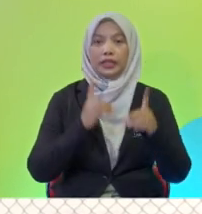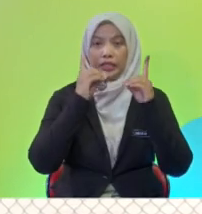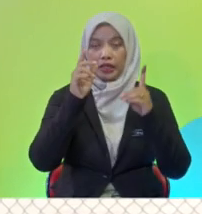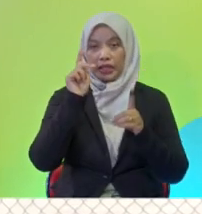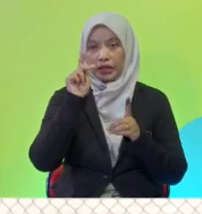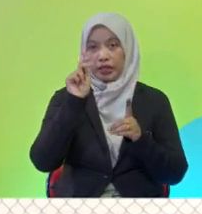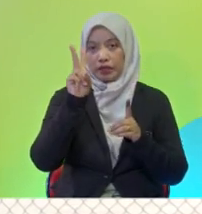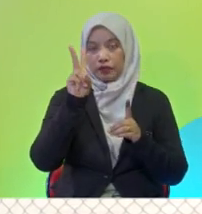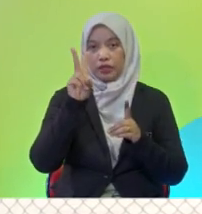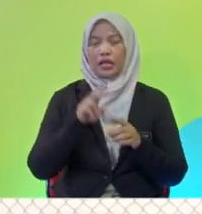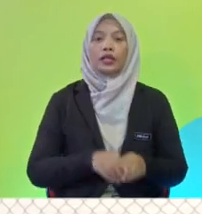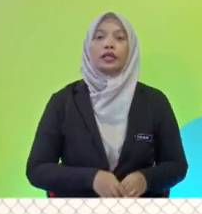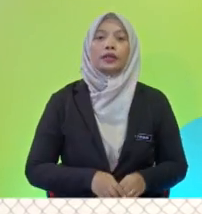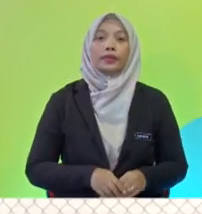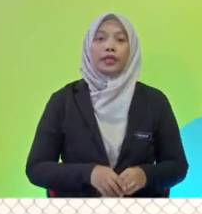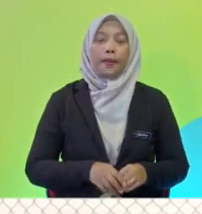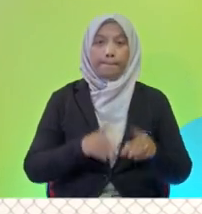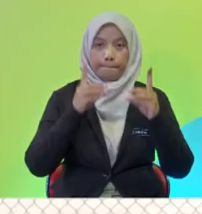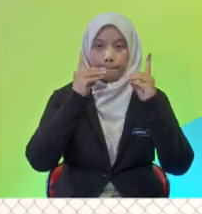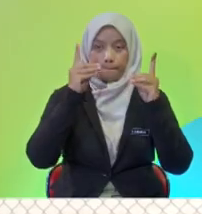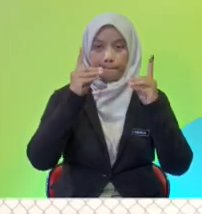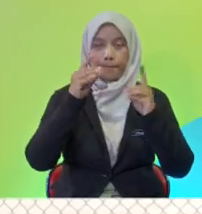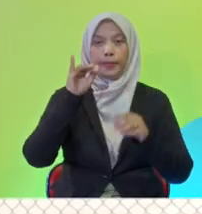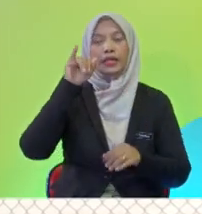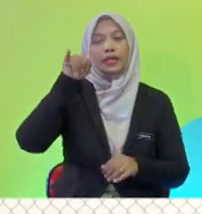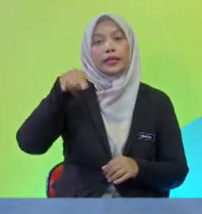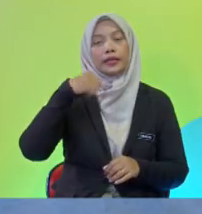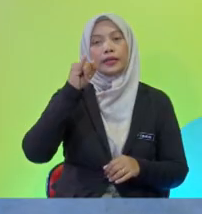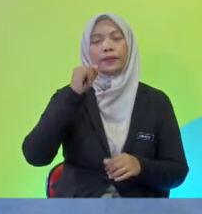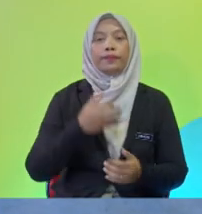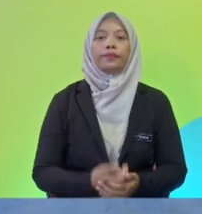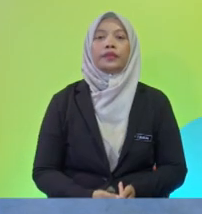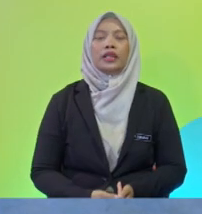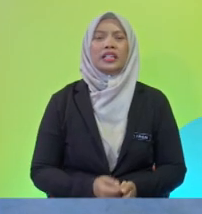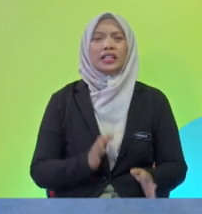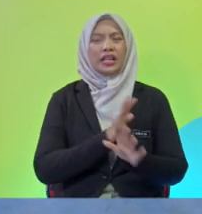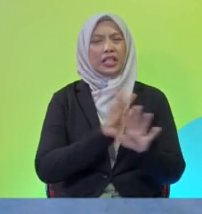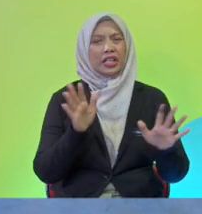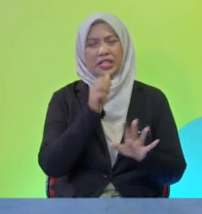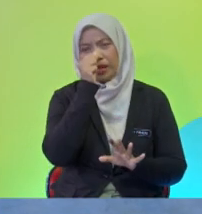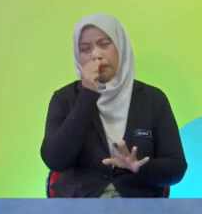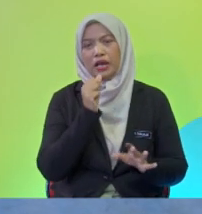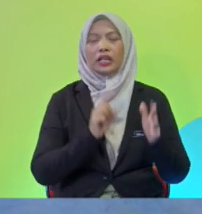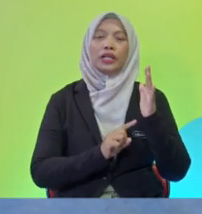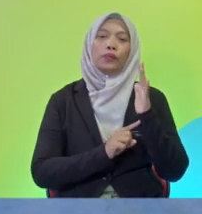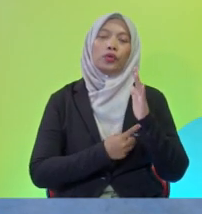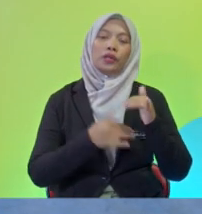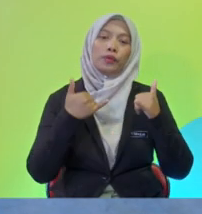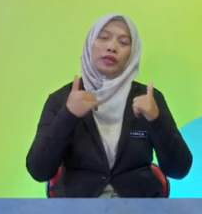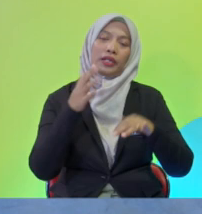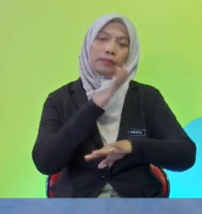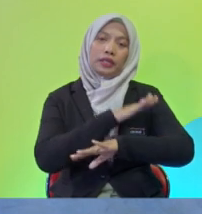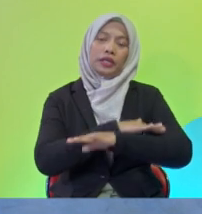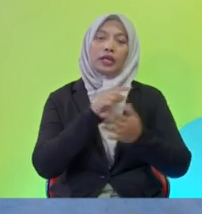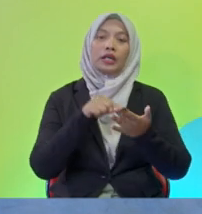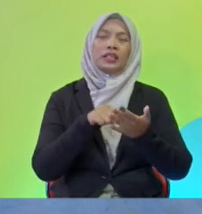slot menengah rendah dalam mata pelajaran pendidikan jasmani. Okey cikgu, saya dah tak sabar dah nak mulakan permainan kita pada